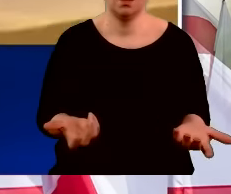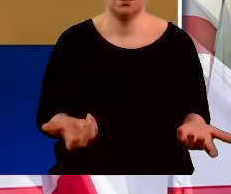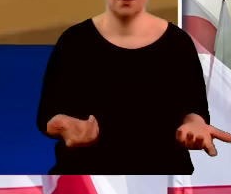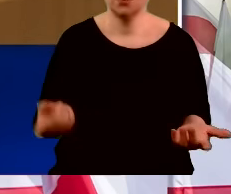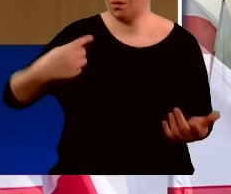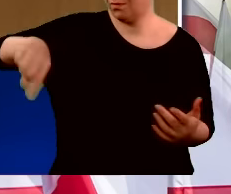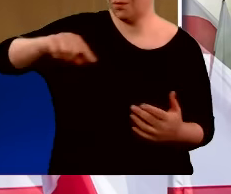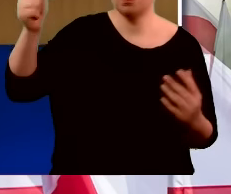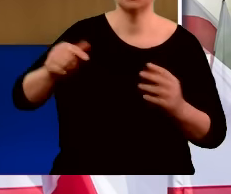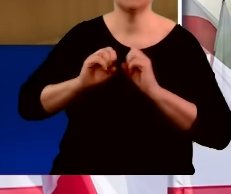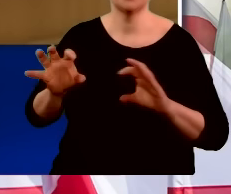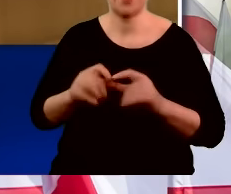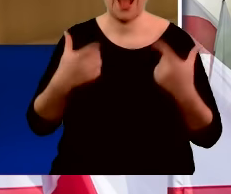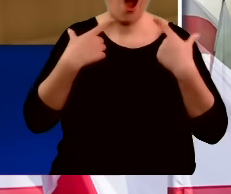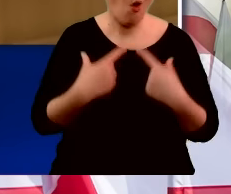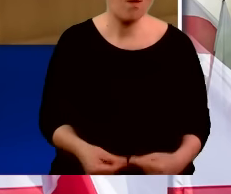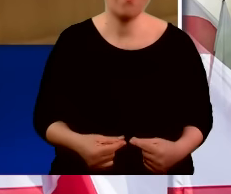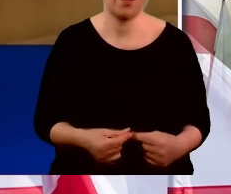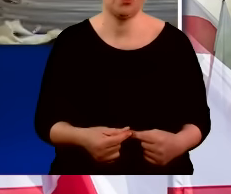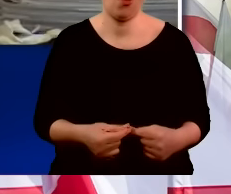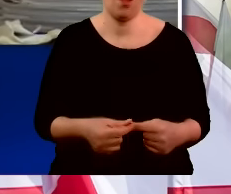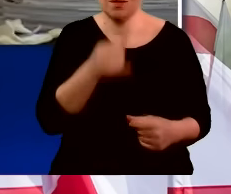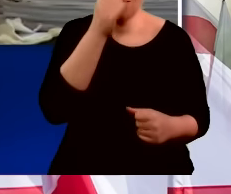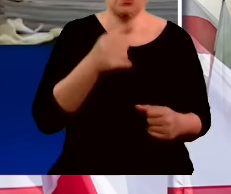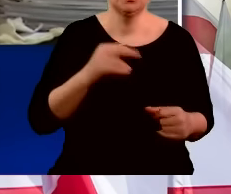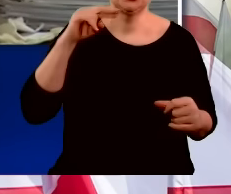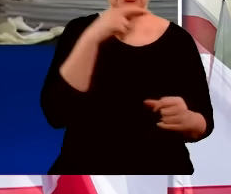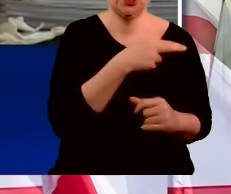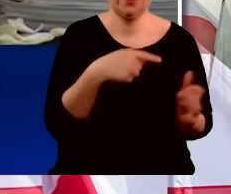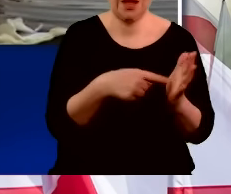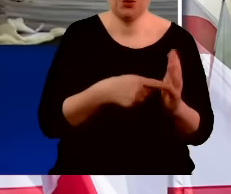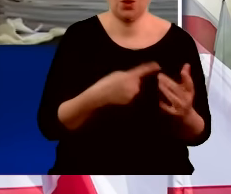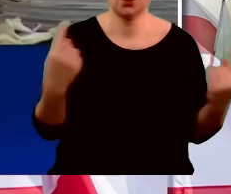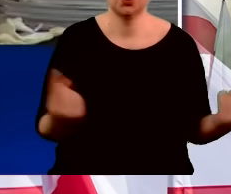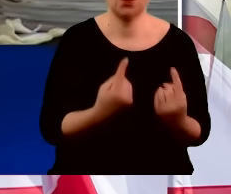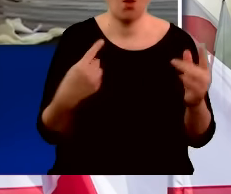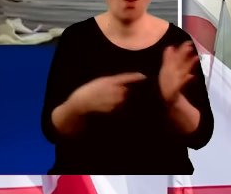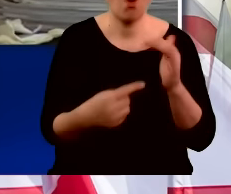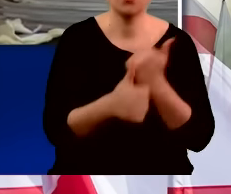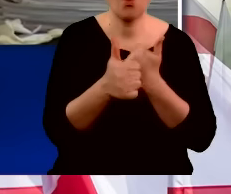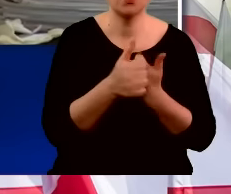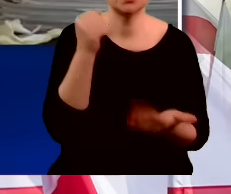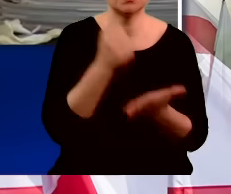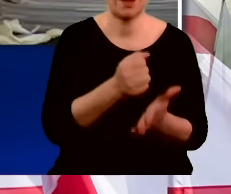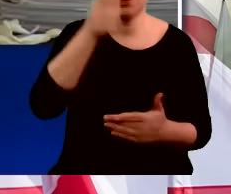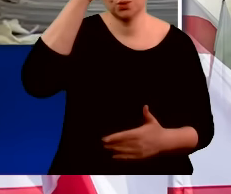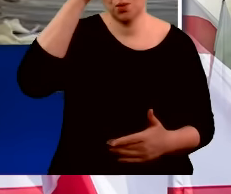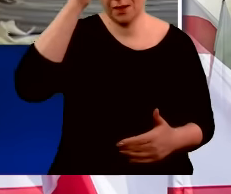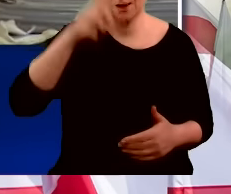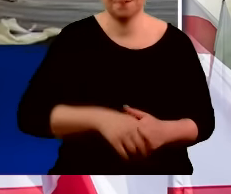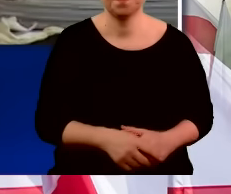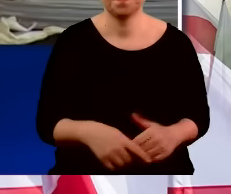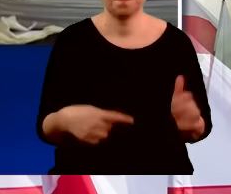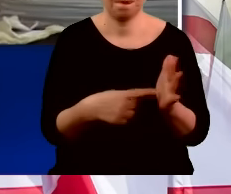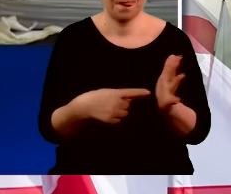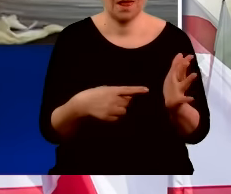wyjaśnić. Obywatel nie może ponieść na włos uszczerbku w takiej sytuacji, bo na tym polegają prawa człowieka. A tu jest taka